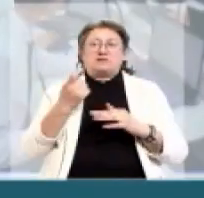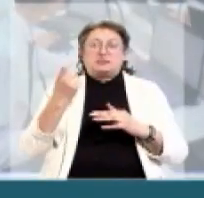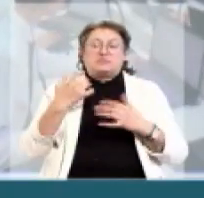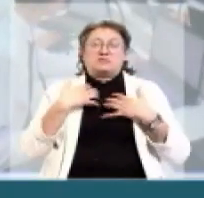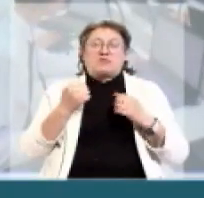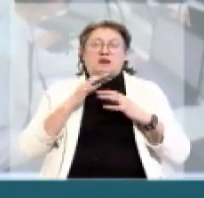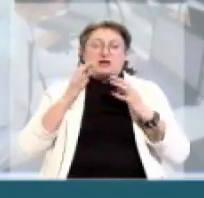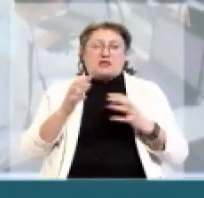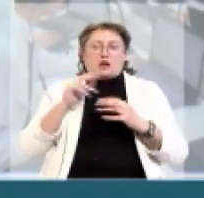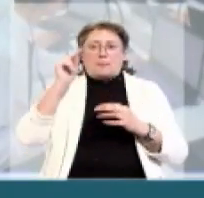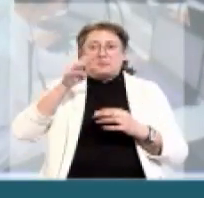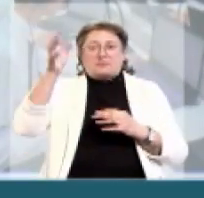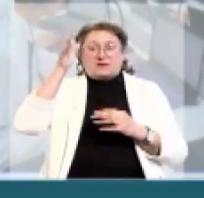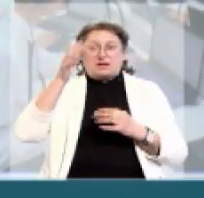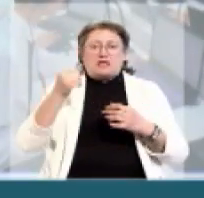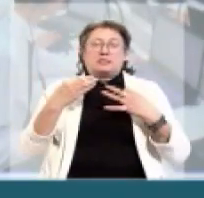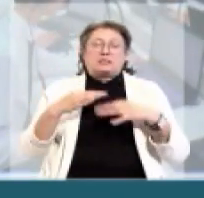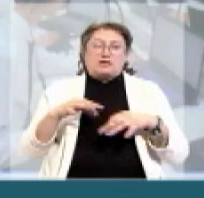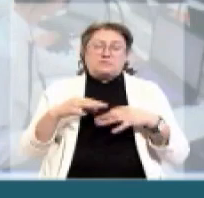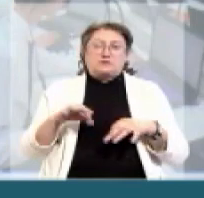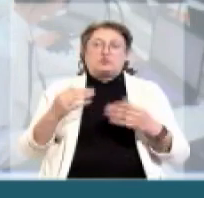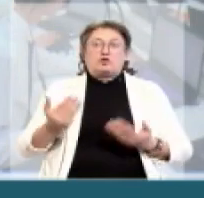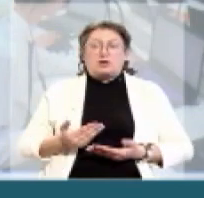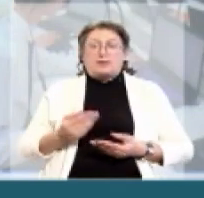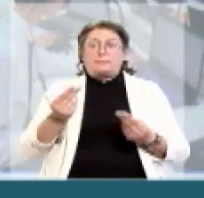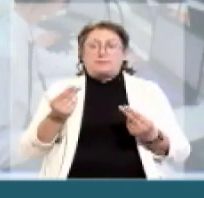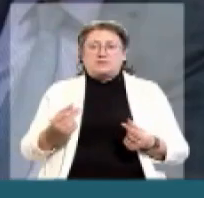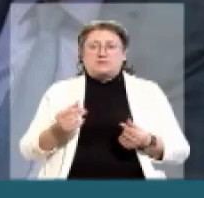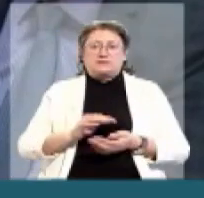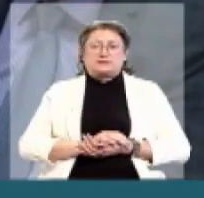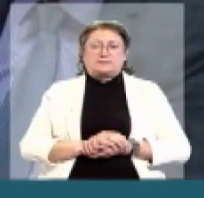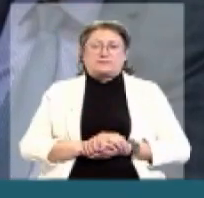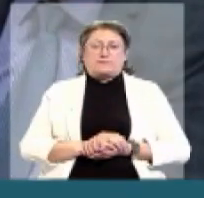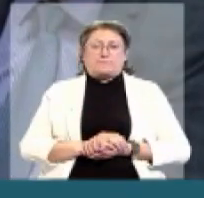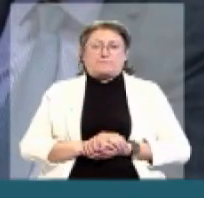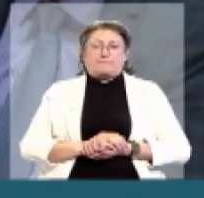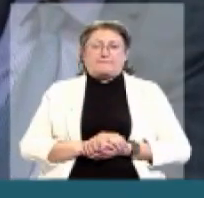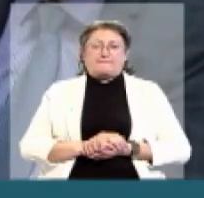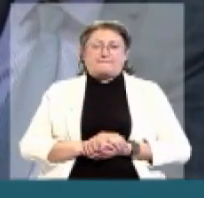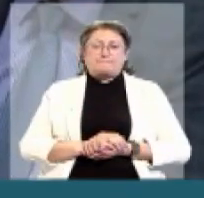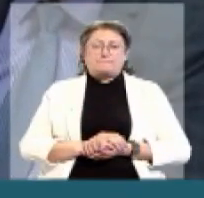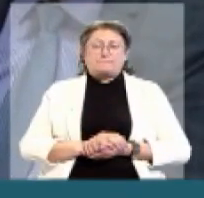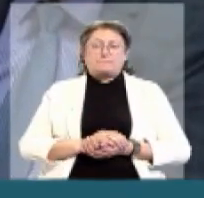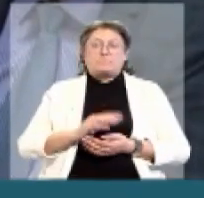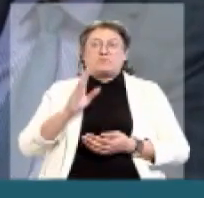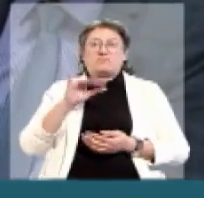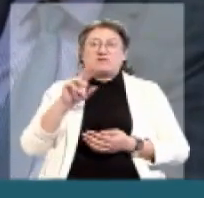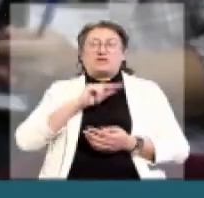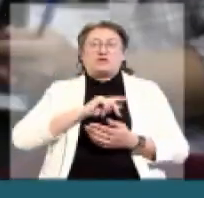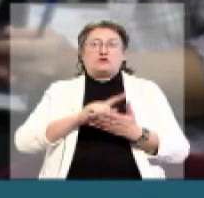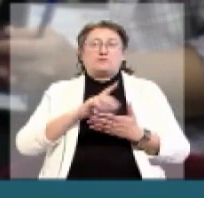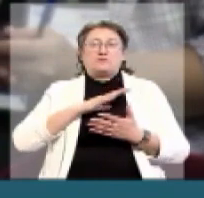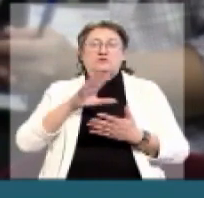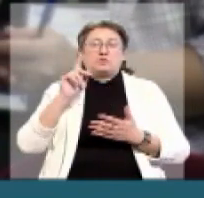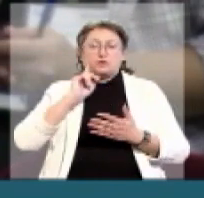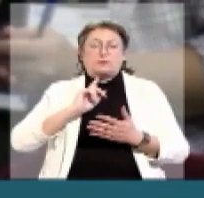бизнес саласына жаппай енгізілуде. Қызмет түрлері ыңғайлы әрі тиімді болуы керек. Университетте оқып жатқан болашақ сандық сала мамандары үшін